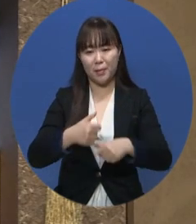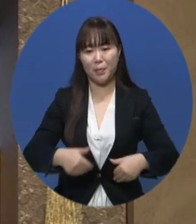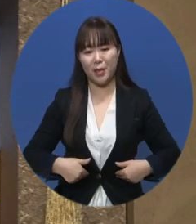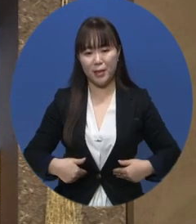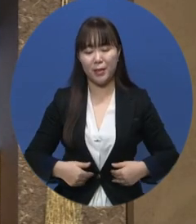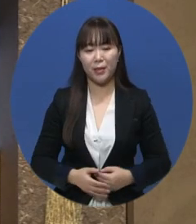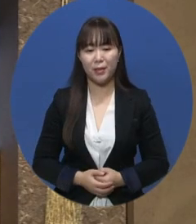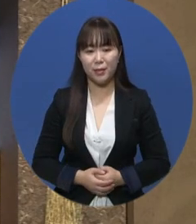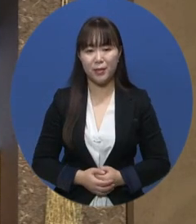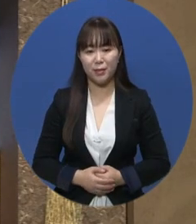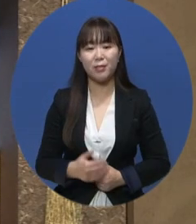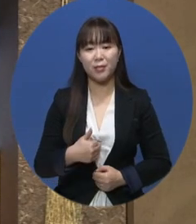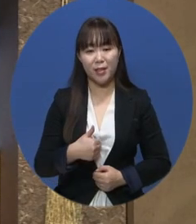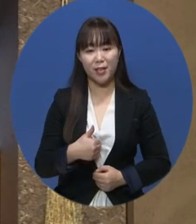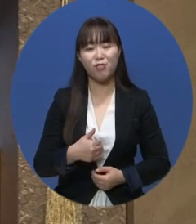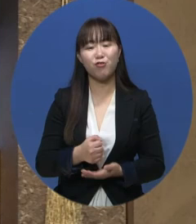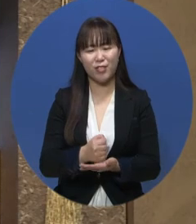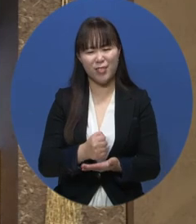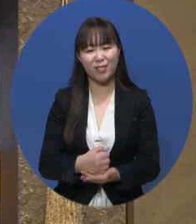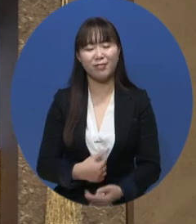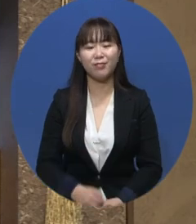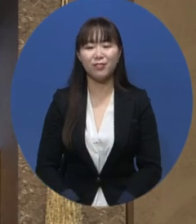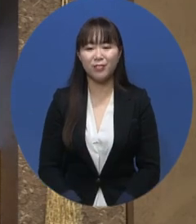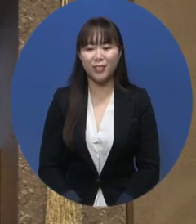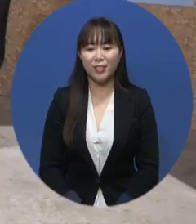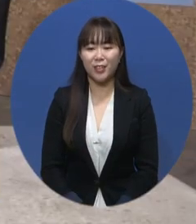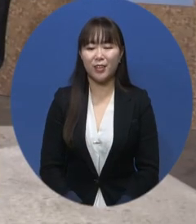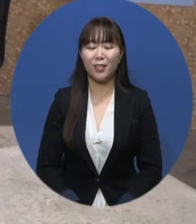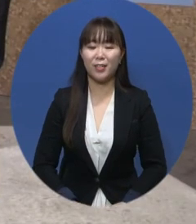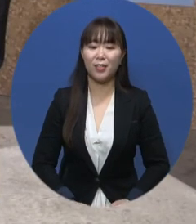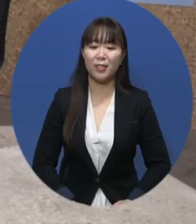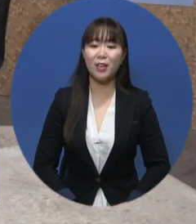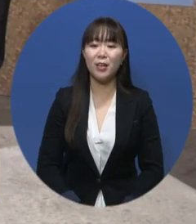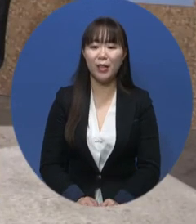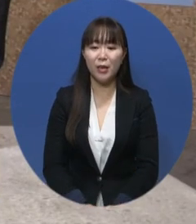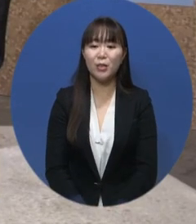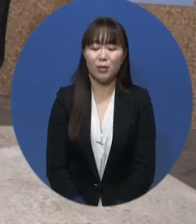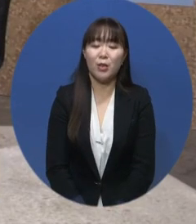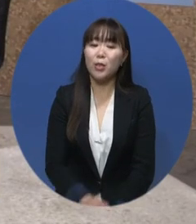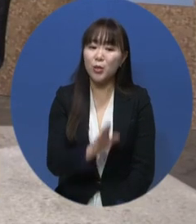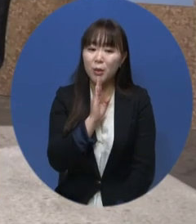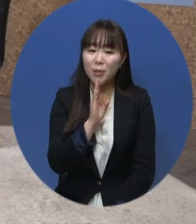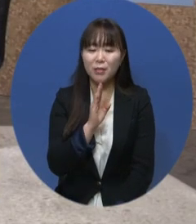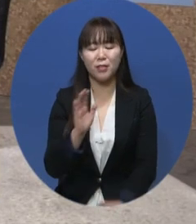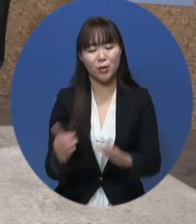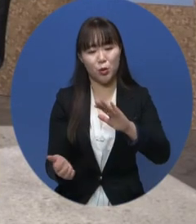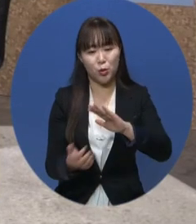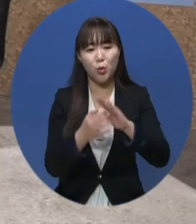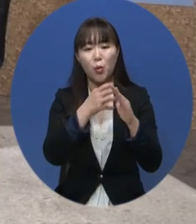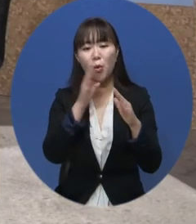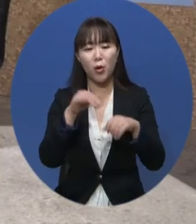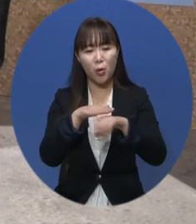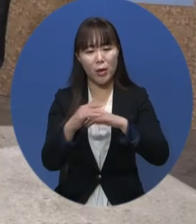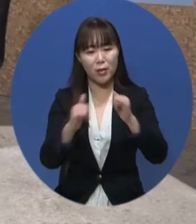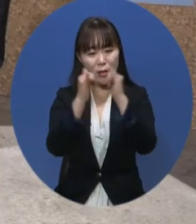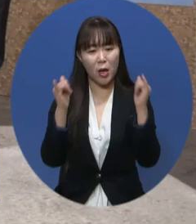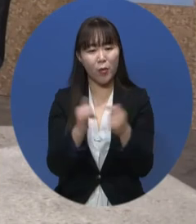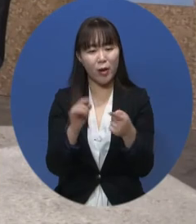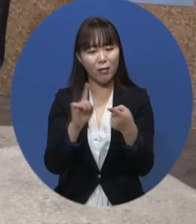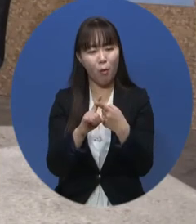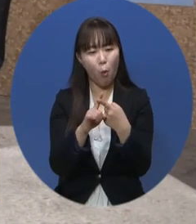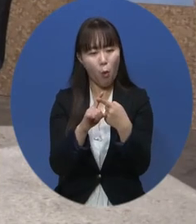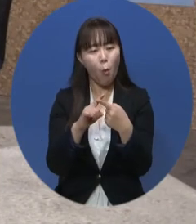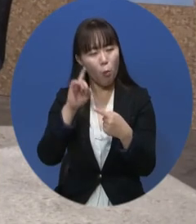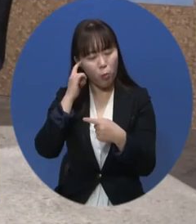겁니다. 제 주장은. 예, 굉장히 이 초고령화 사회에 대비한 좀 통찰력 있는 그런